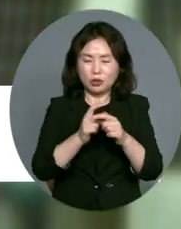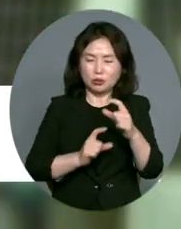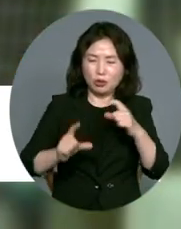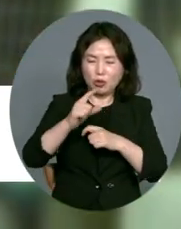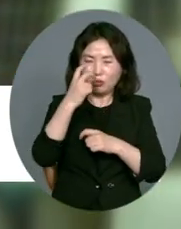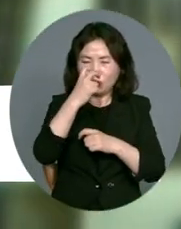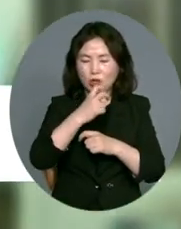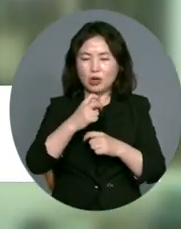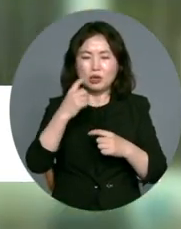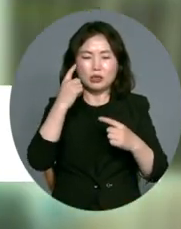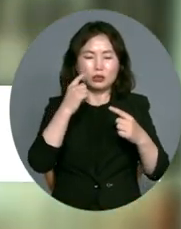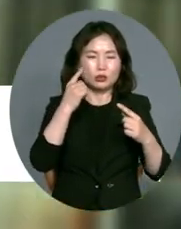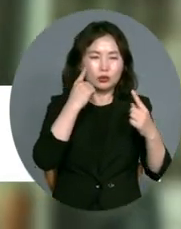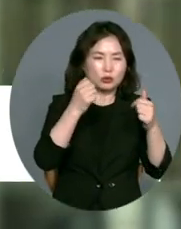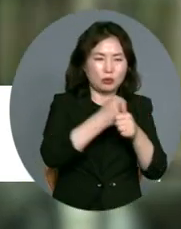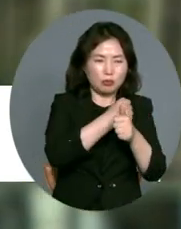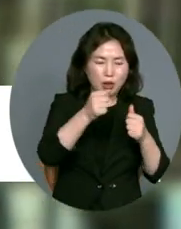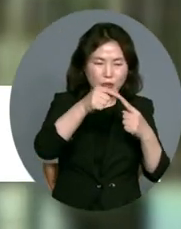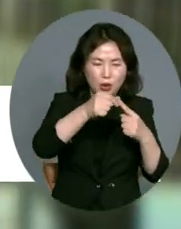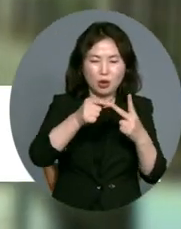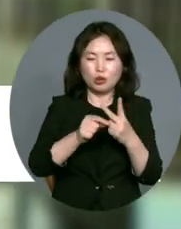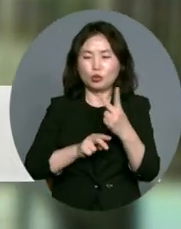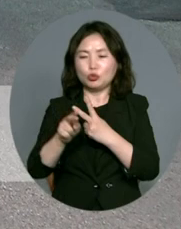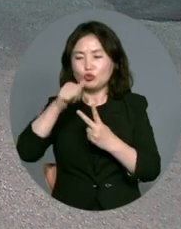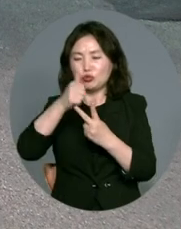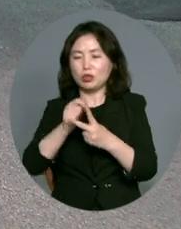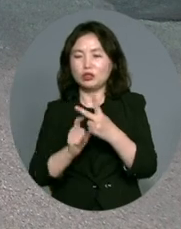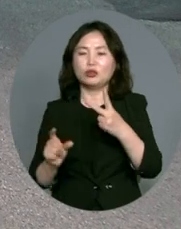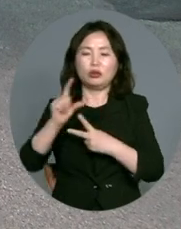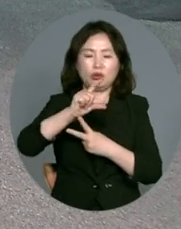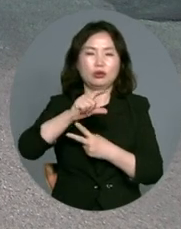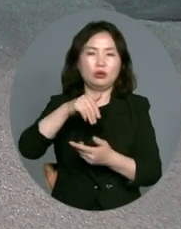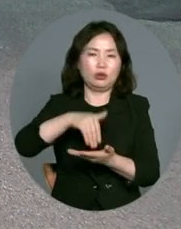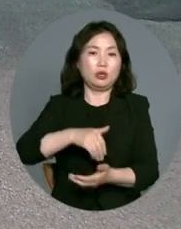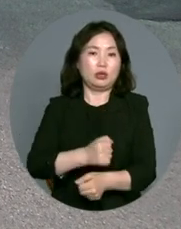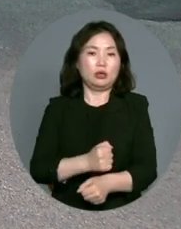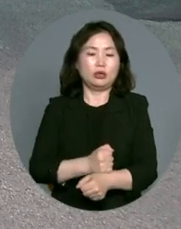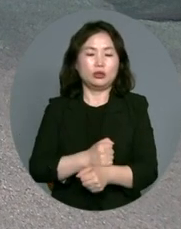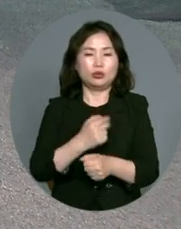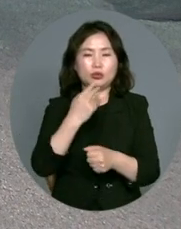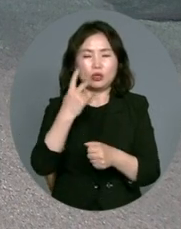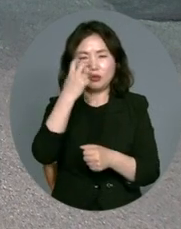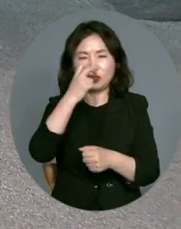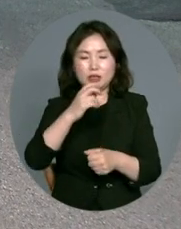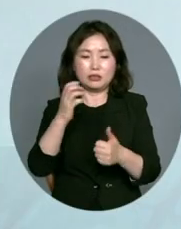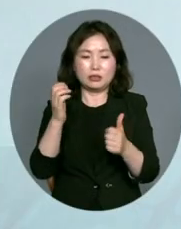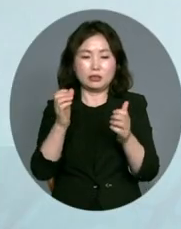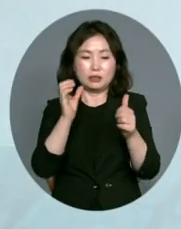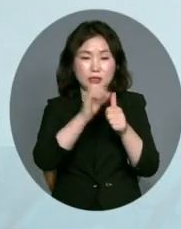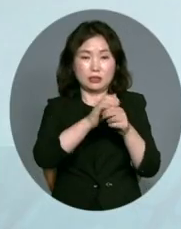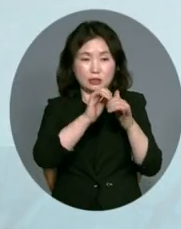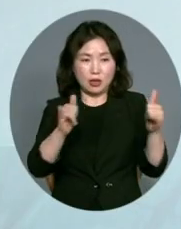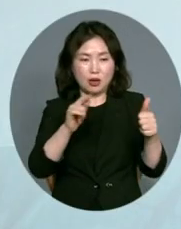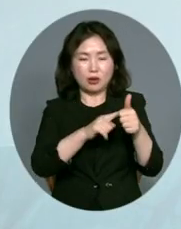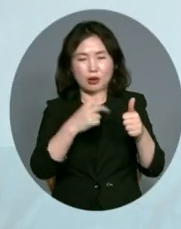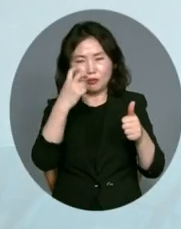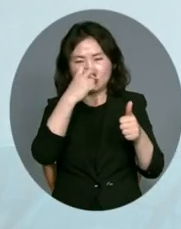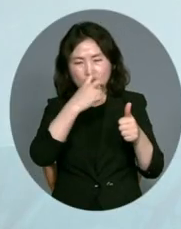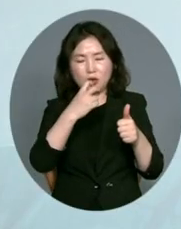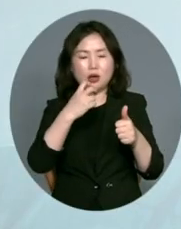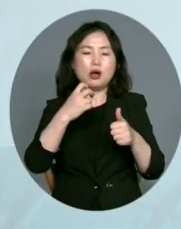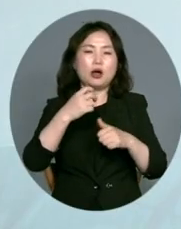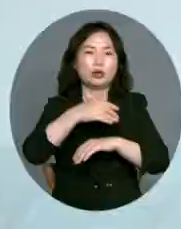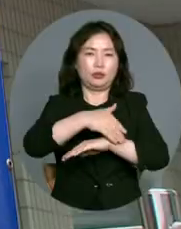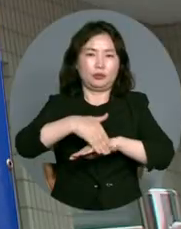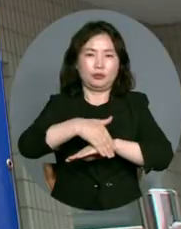공동 상해 혐의 외에 보주 혐의 를 추가했습니다 또 경찰서 유치장 관리 책임자에 대해서는 감찰 조사를 진행할